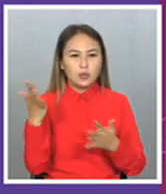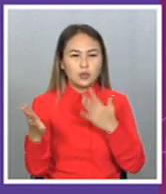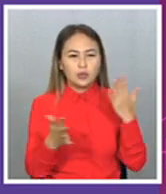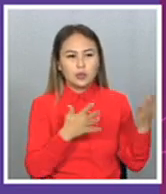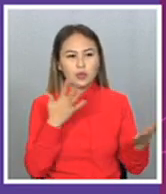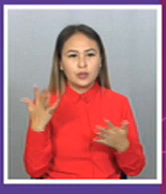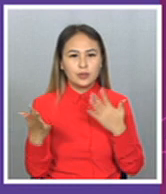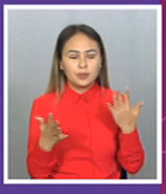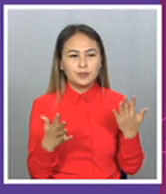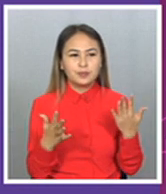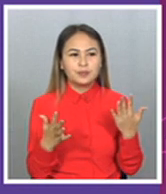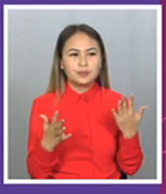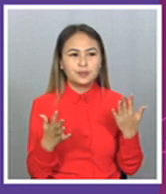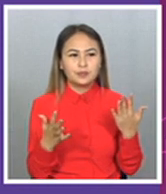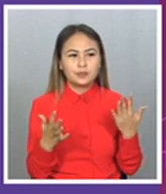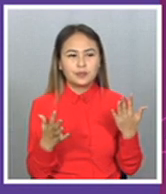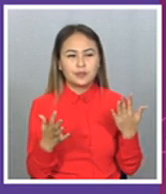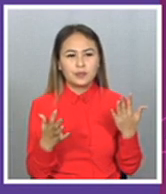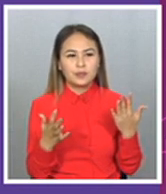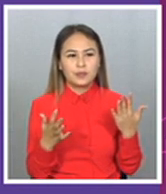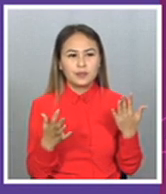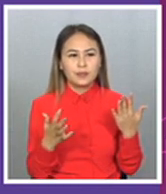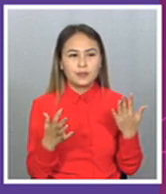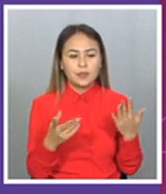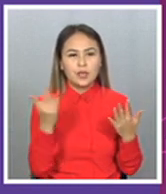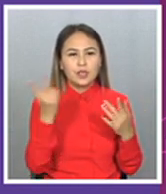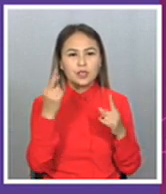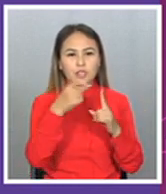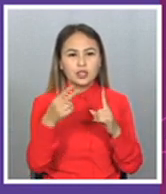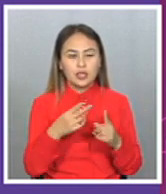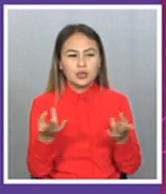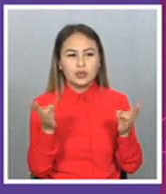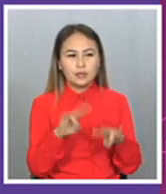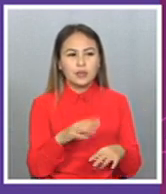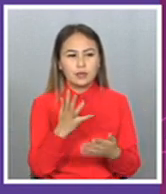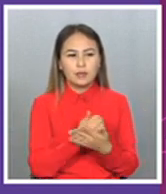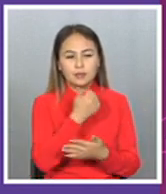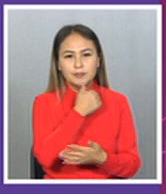Жел соғып, екінші жай сөйлем табамыз.